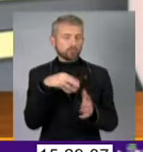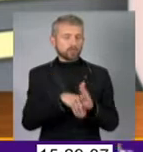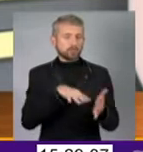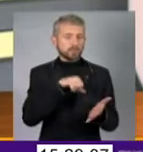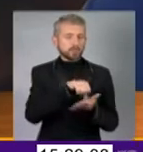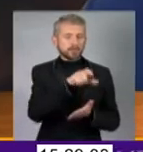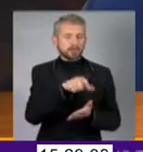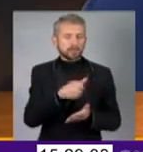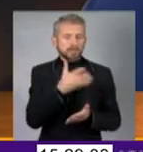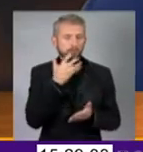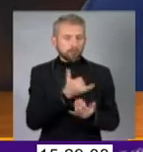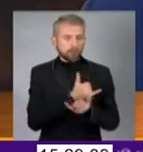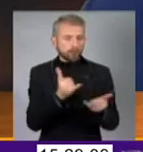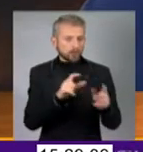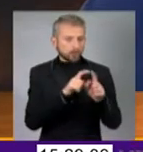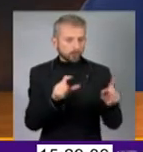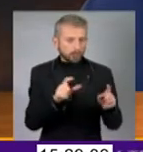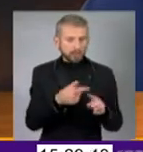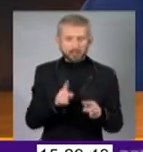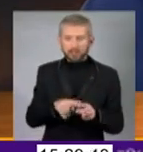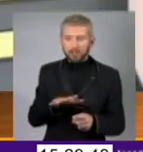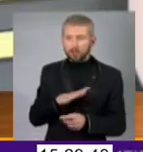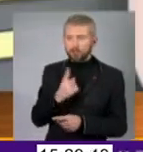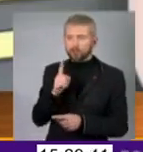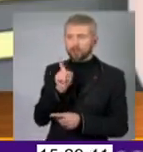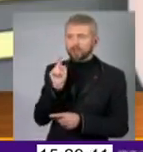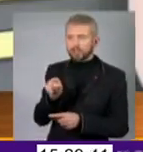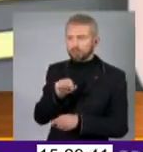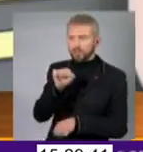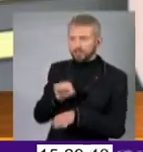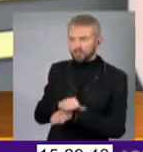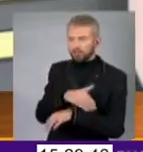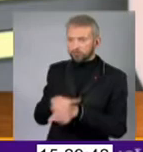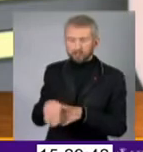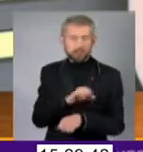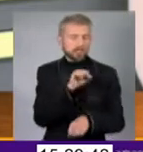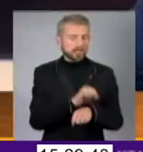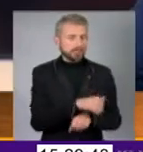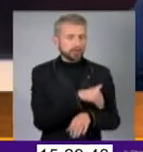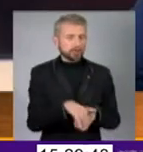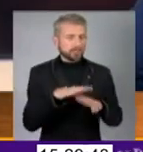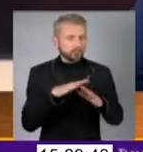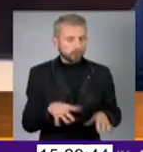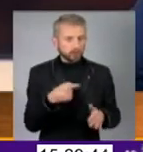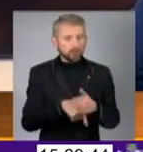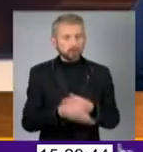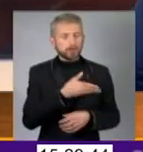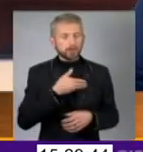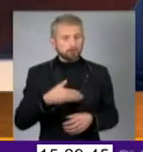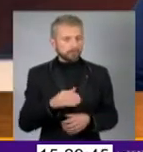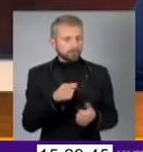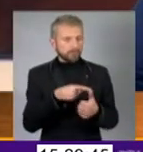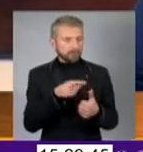представники теплопостачальної компанії. Тобто це було одне з тих перекриттів вулиць? Перекриття вулиць, на щастя, не відбулося. Тому що ми,